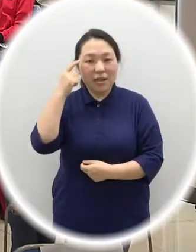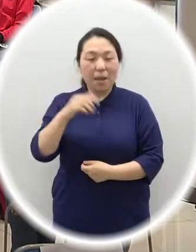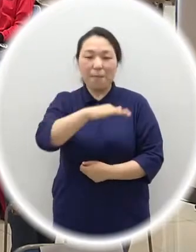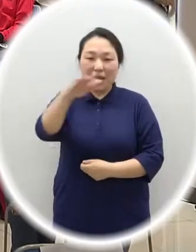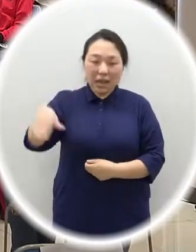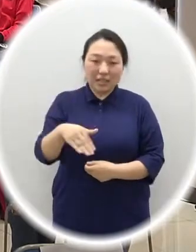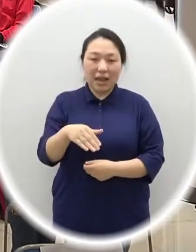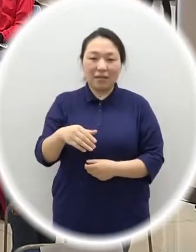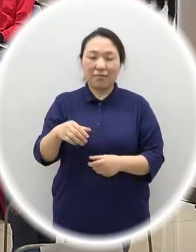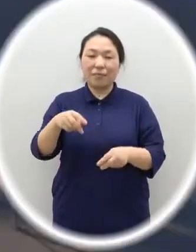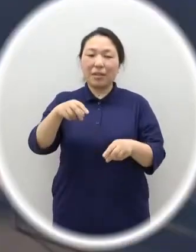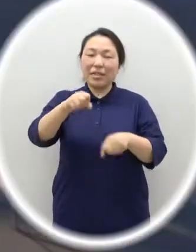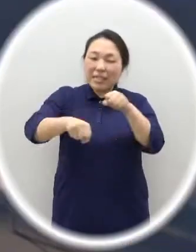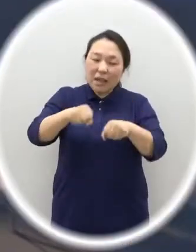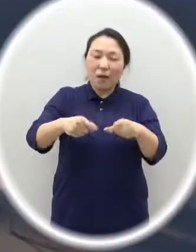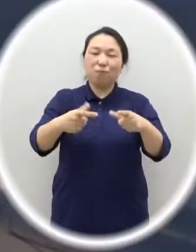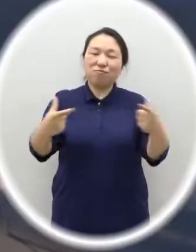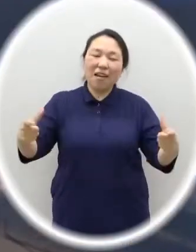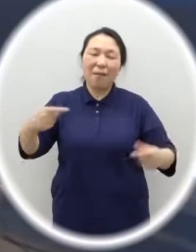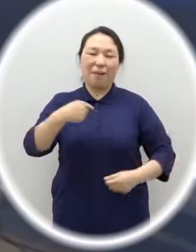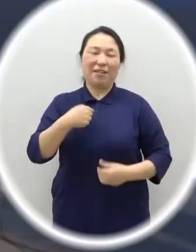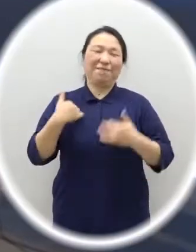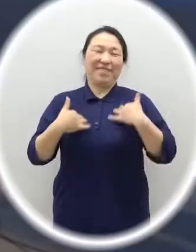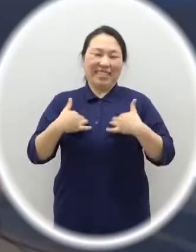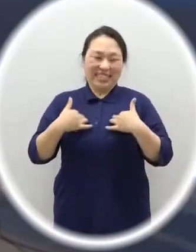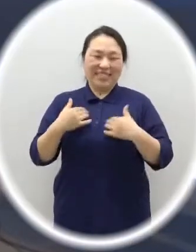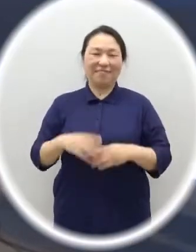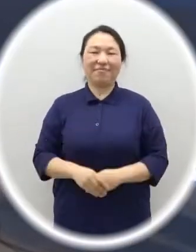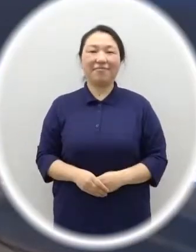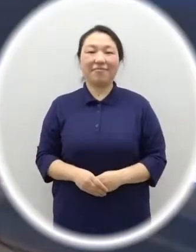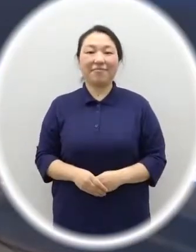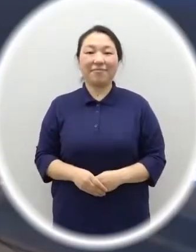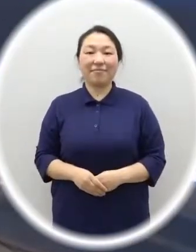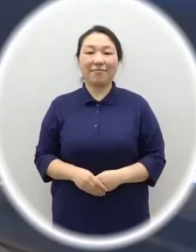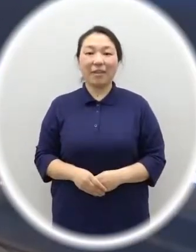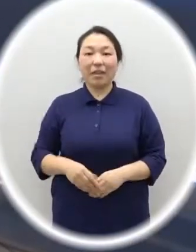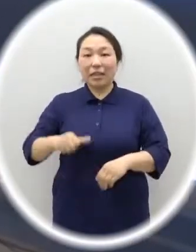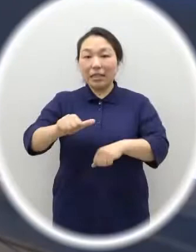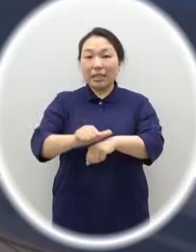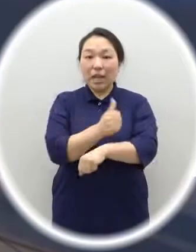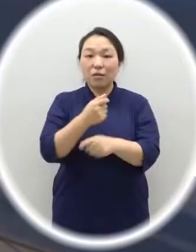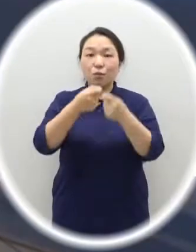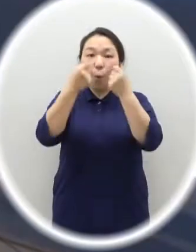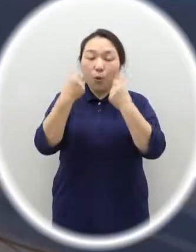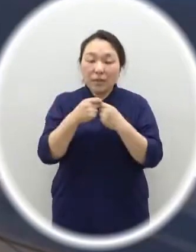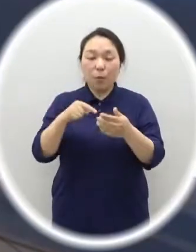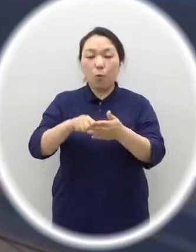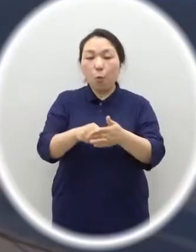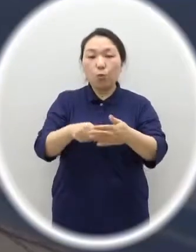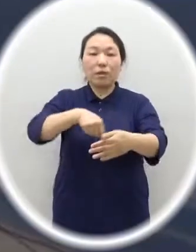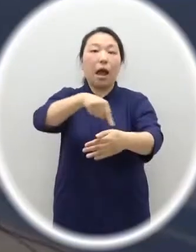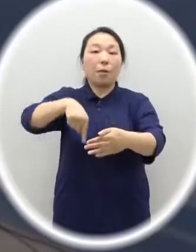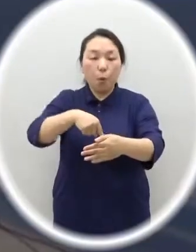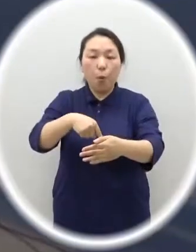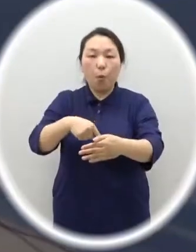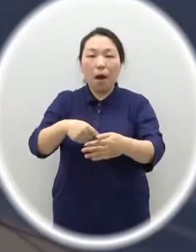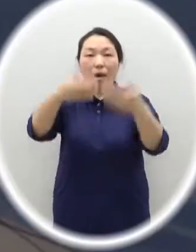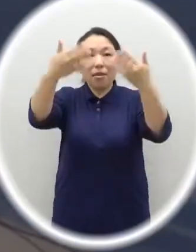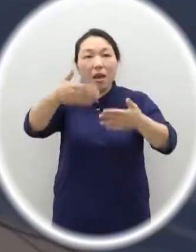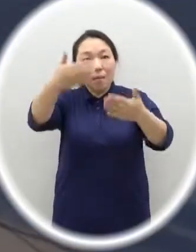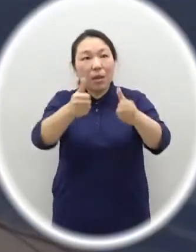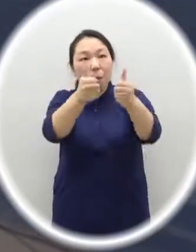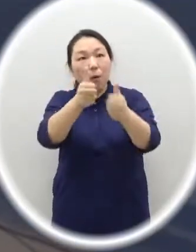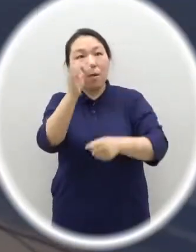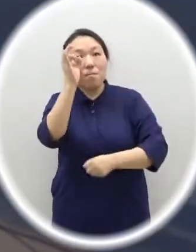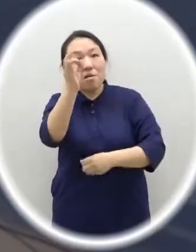います。 個人の努力されてるところっていうのはもう活躍されてる場面だけじゃ分かんないから